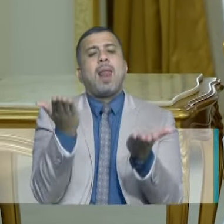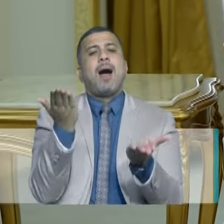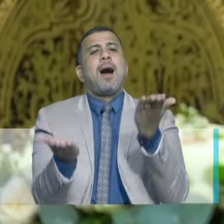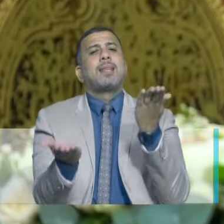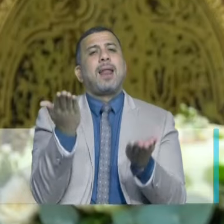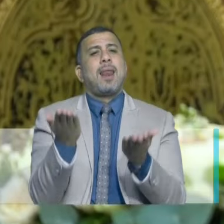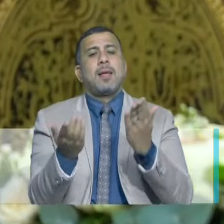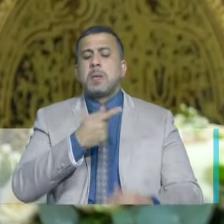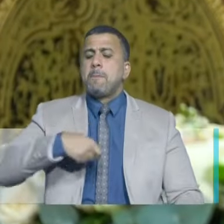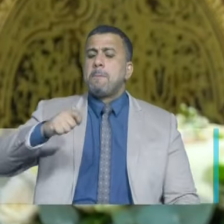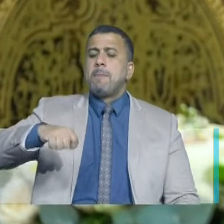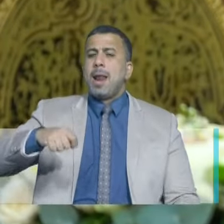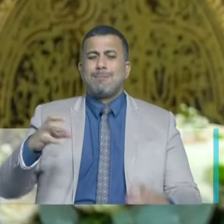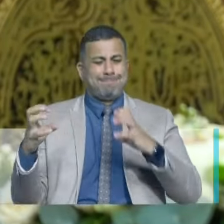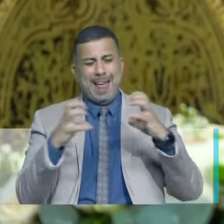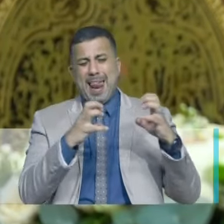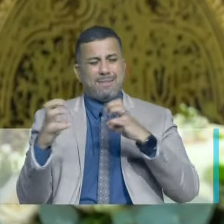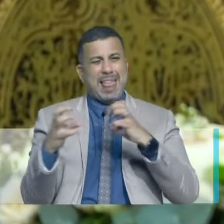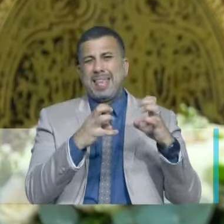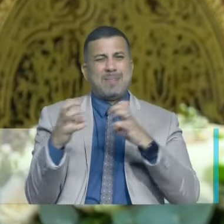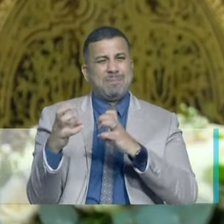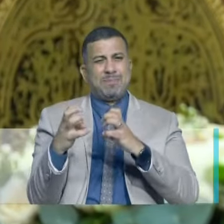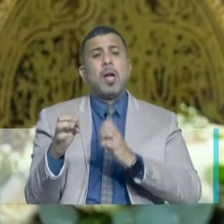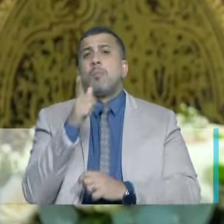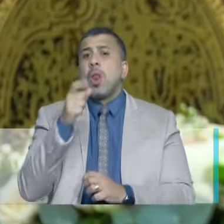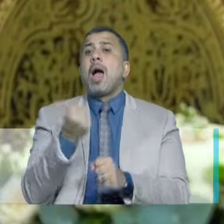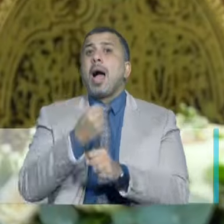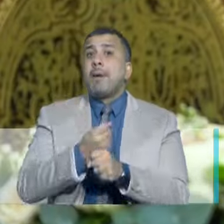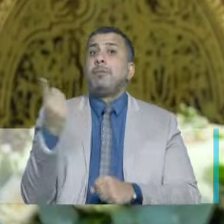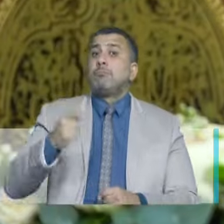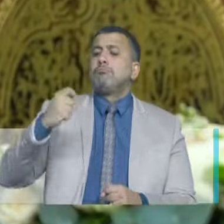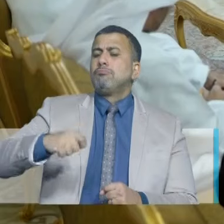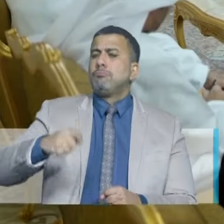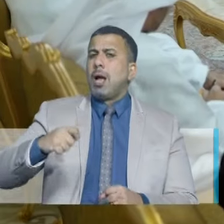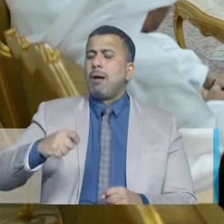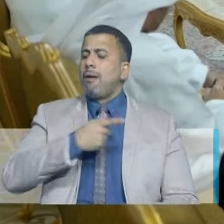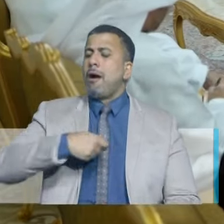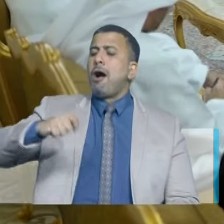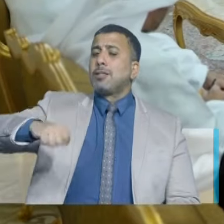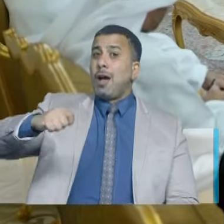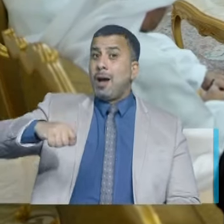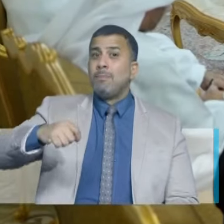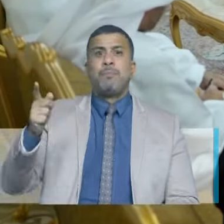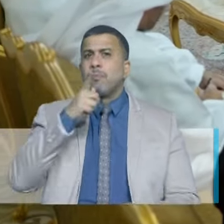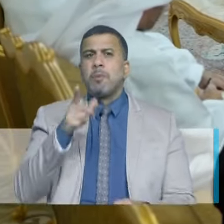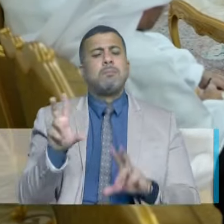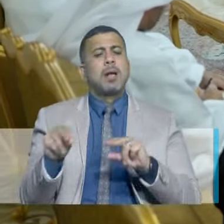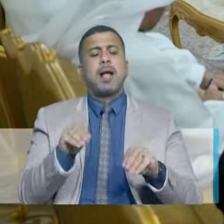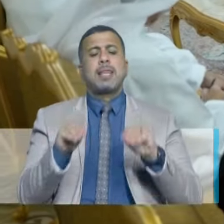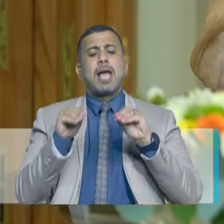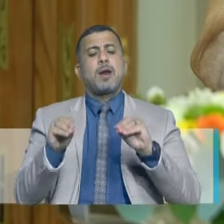يلجؤون الى المحاكم لحل خلافاتهم على ان يكون العاملون في الاجهزه العدليه والقضائيه بمثابه